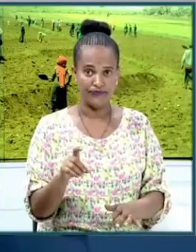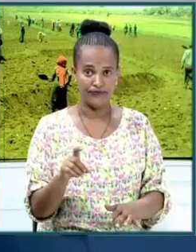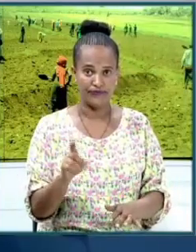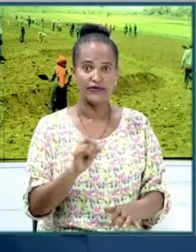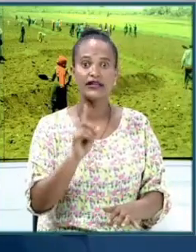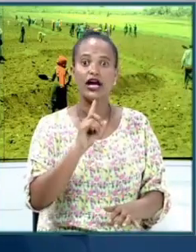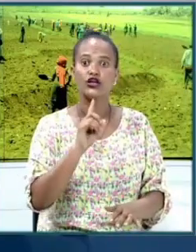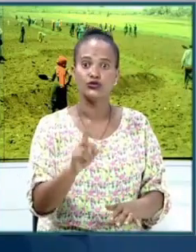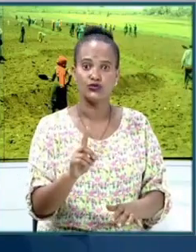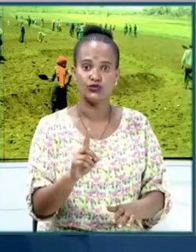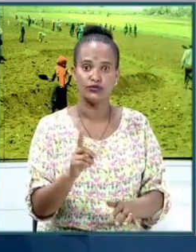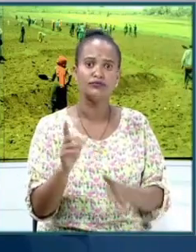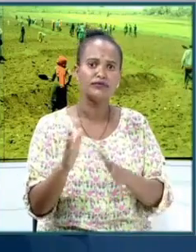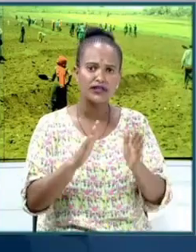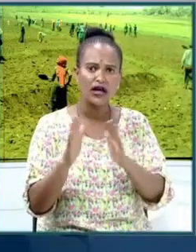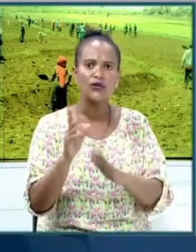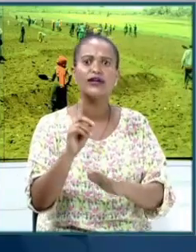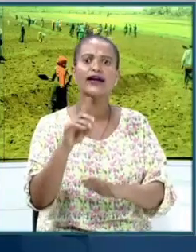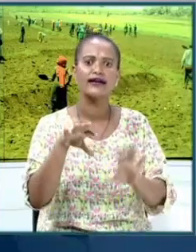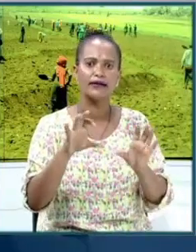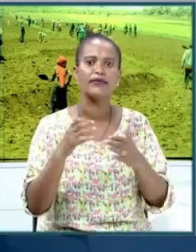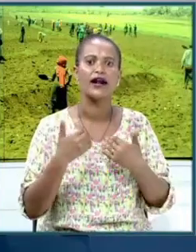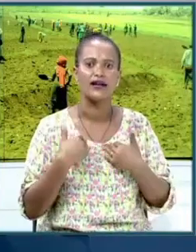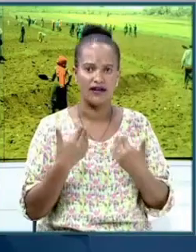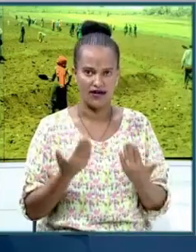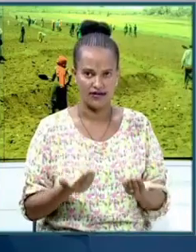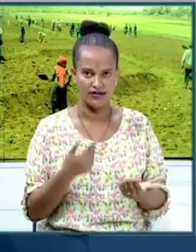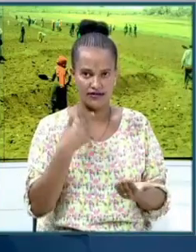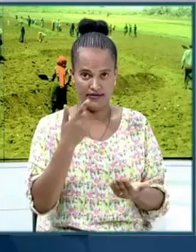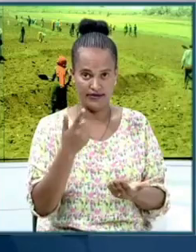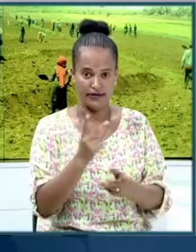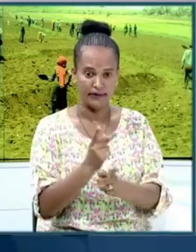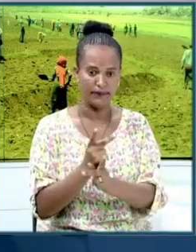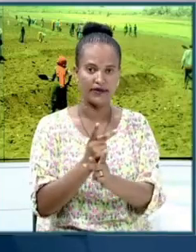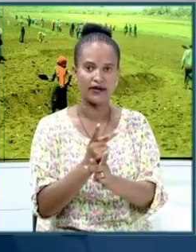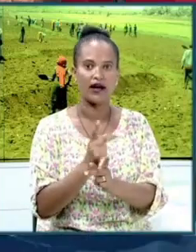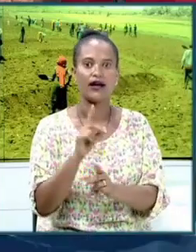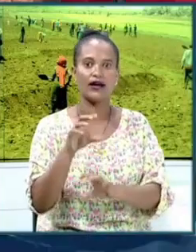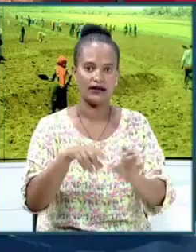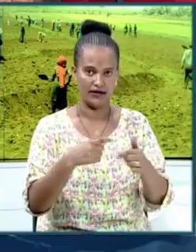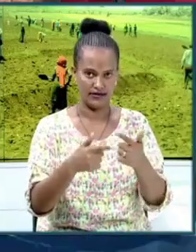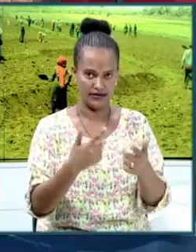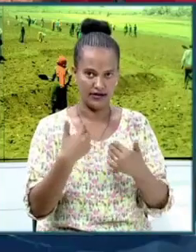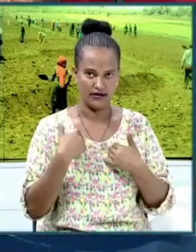እንታይ እዩ ኒሄ ምድለዋትና እንታይ ኢና ንገብር ዘለና ዝብል ትክክል ብጥንቃቂ ኢና ንክይ ዘለና።